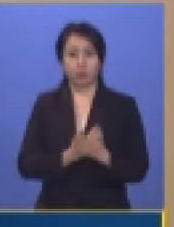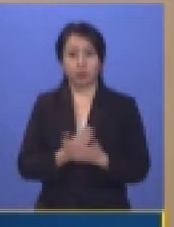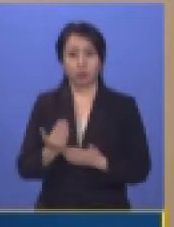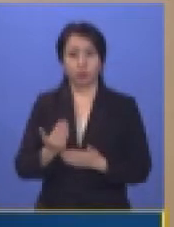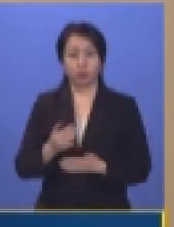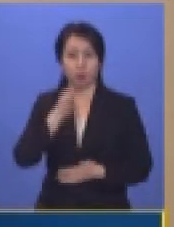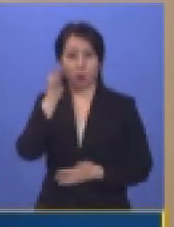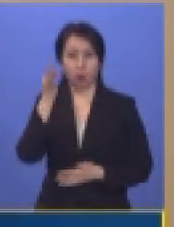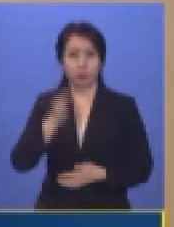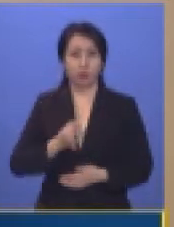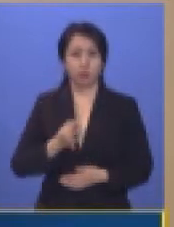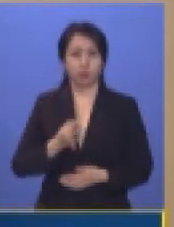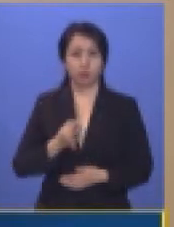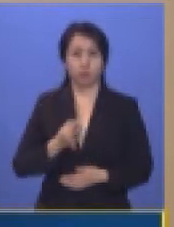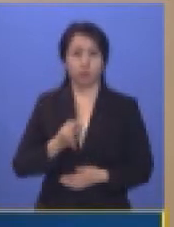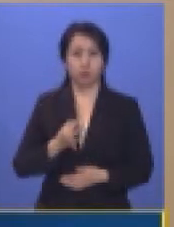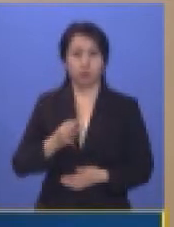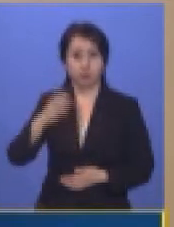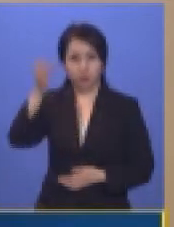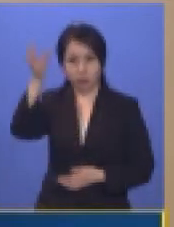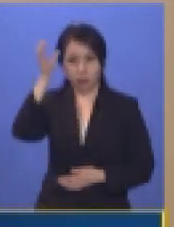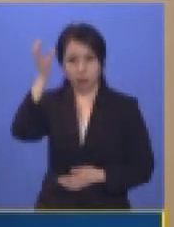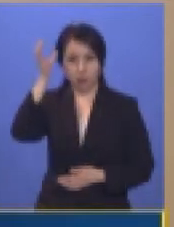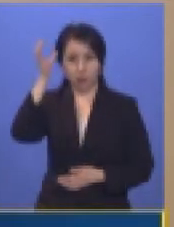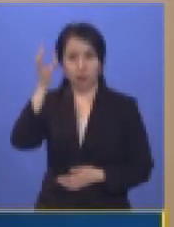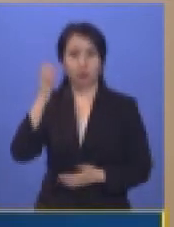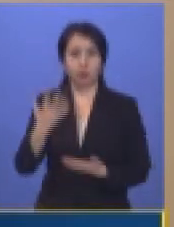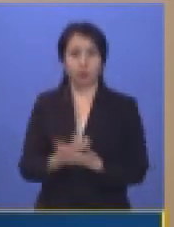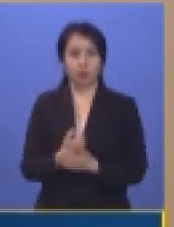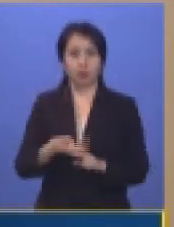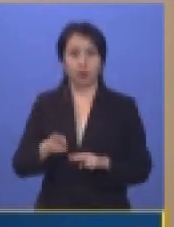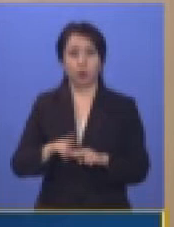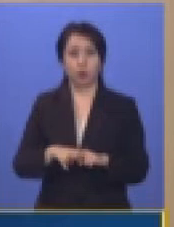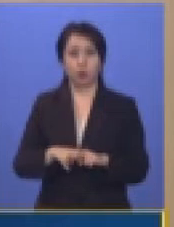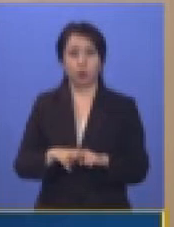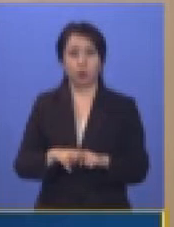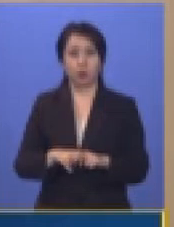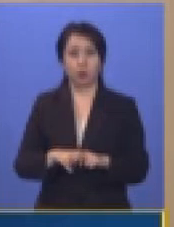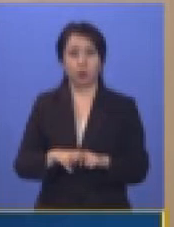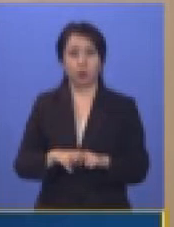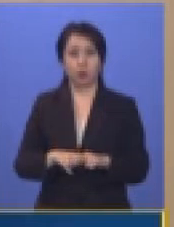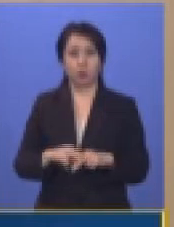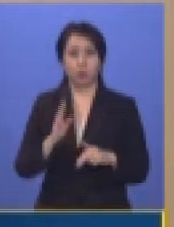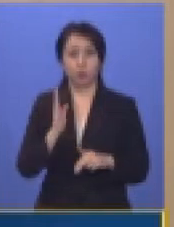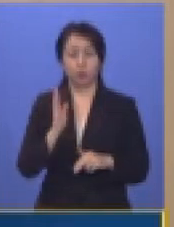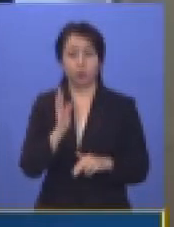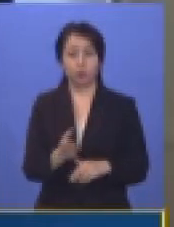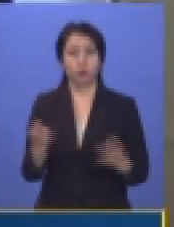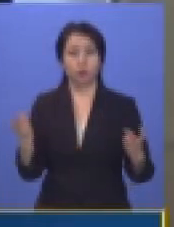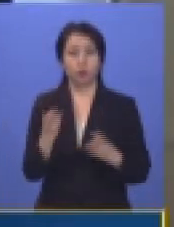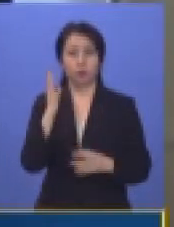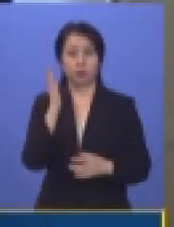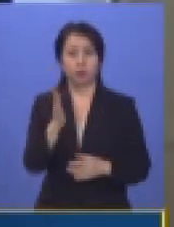багаж опыта, знаний дополнительных, которые, несомненно, пригодятся вашей